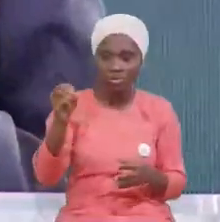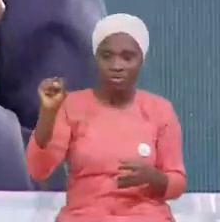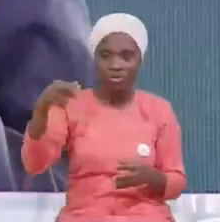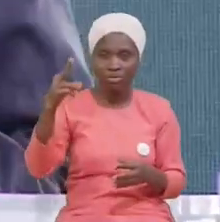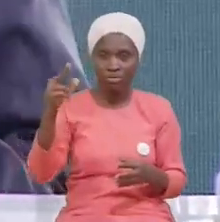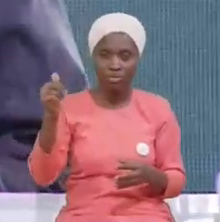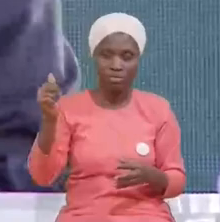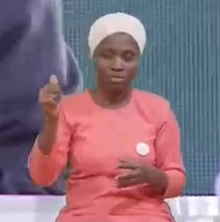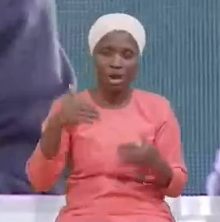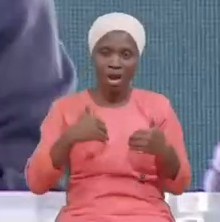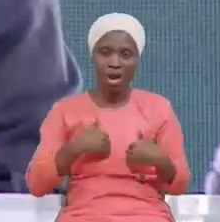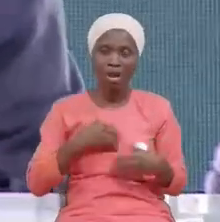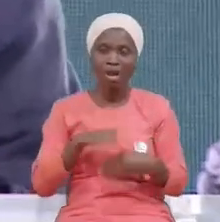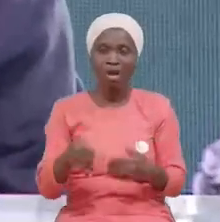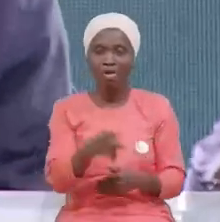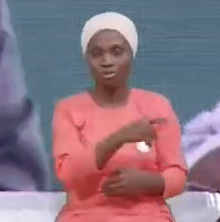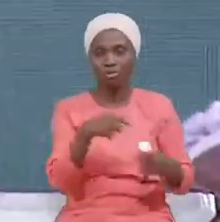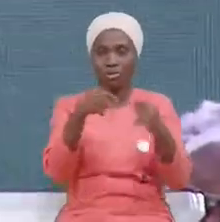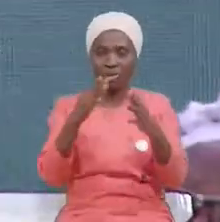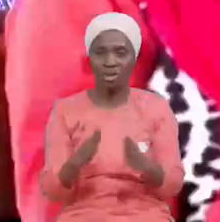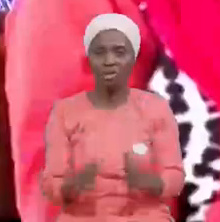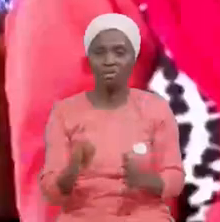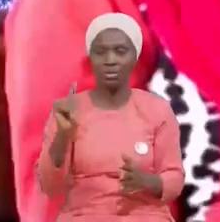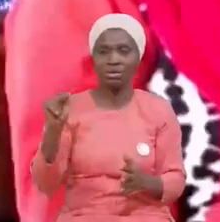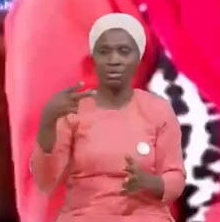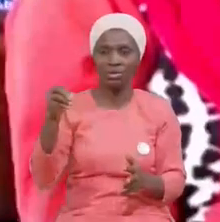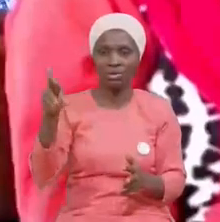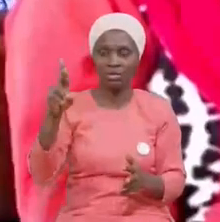Josué avait ses Cananéens épines.